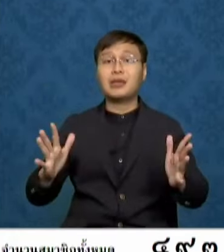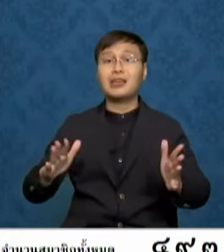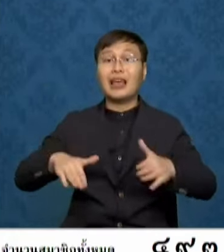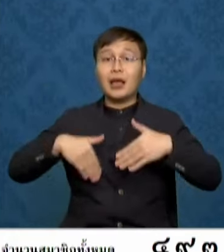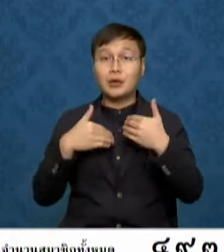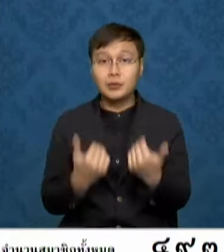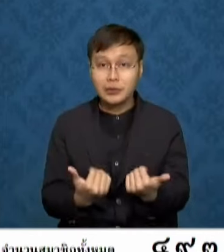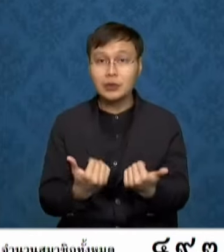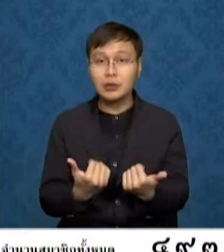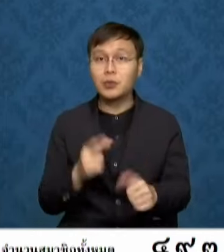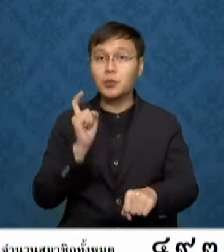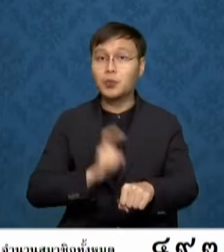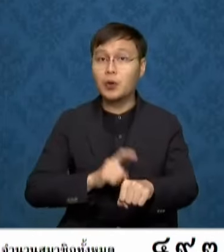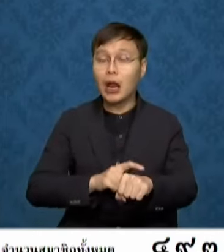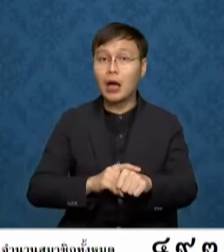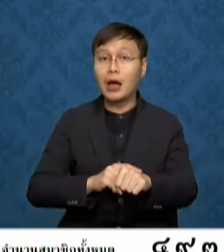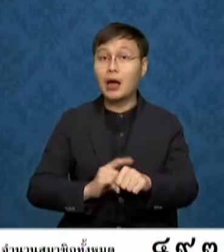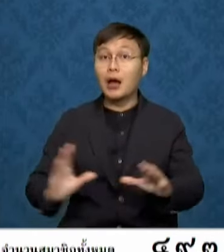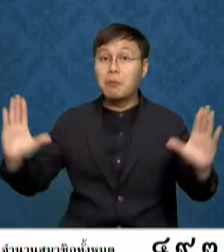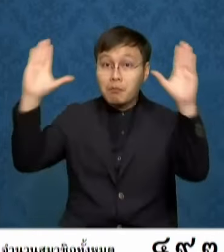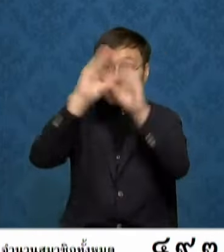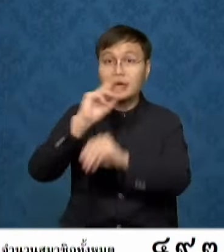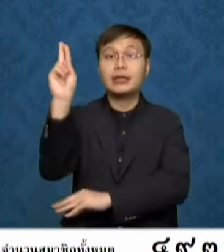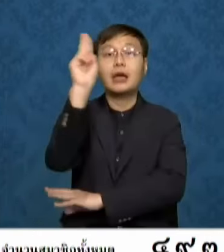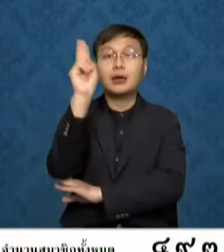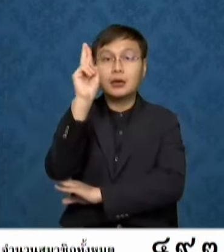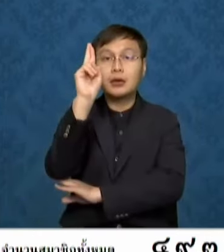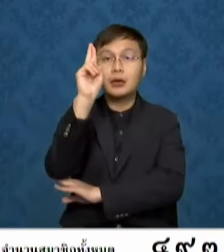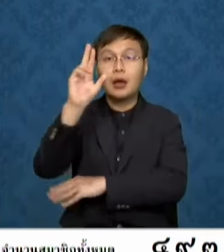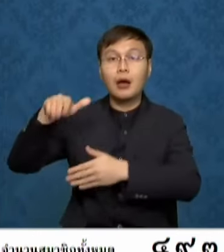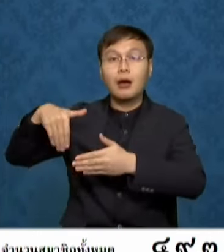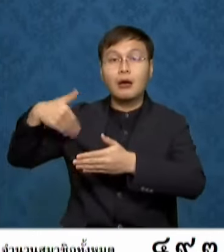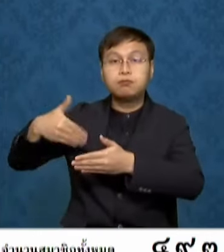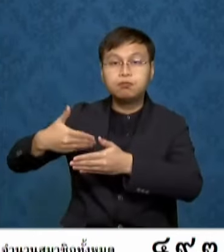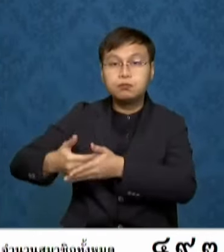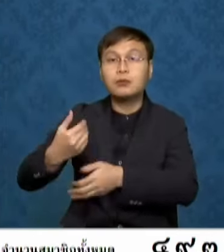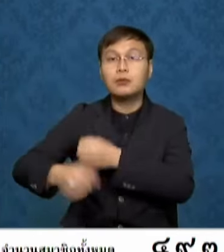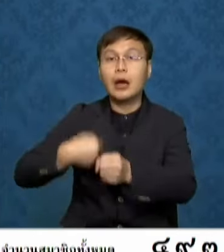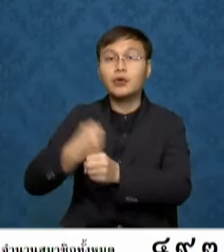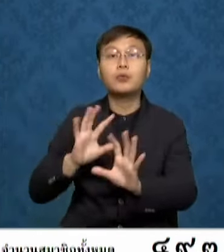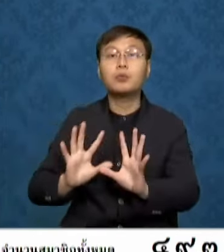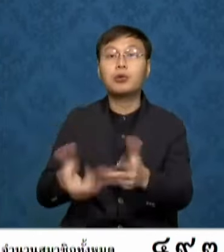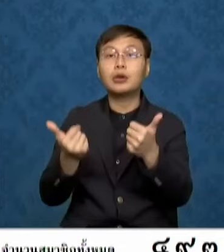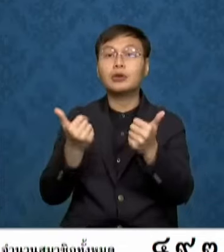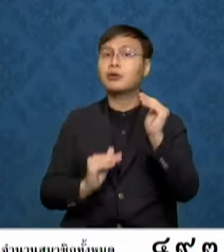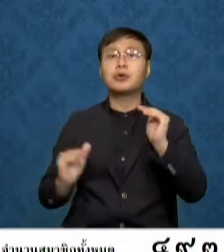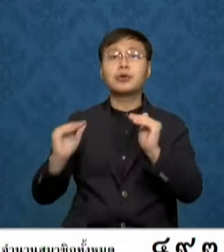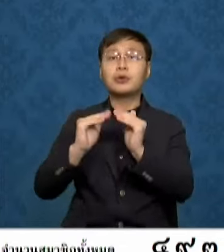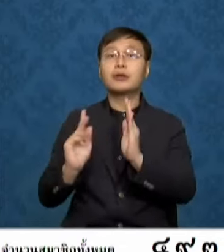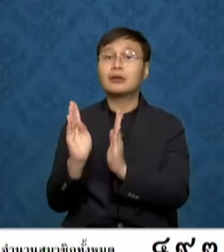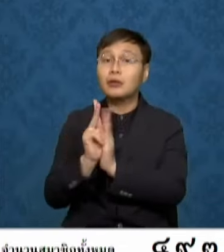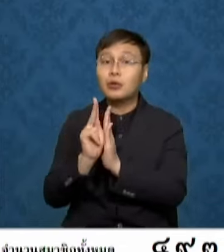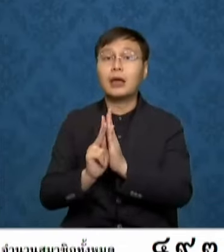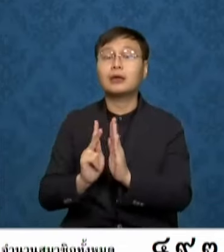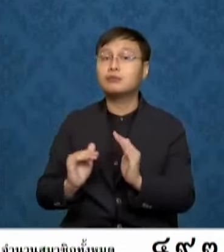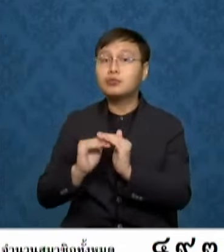ครับในเวลาเที่ยงคืนของวันนี้ที่คดีจะสิ้นอายุความโดยที่กระบวนการยุติธรรมให้เกิดขึ้นผมก็ยังยัง